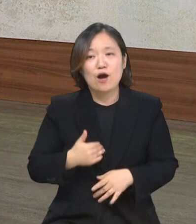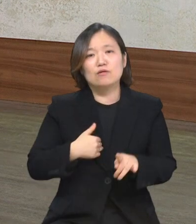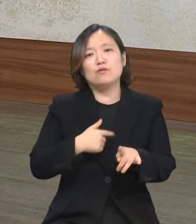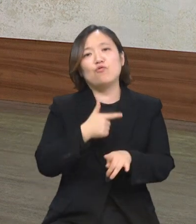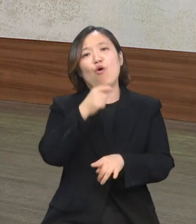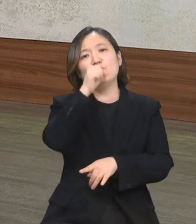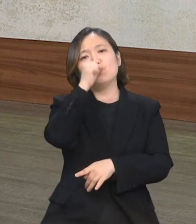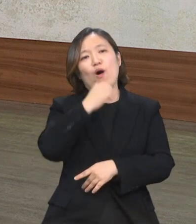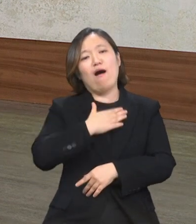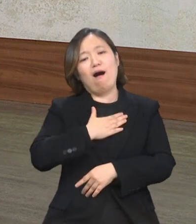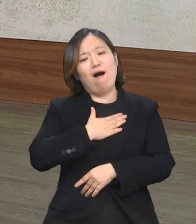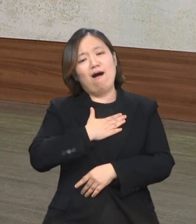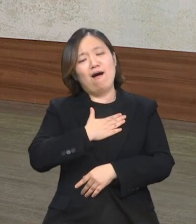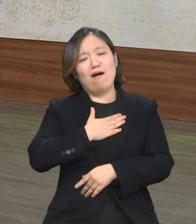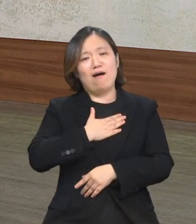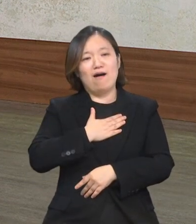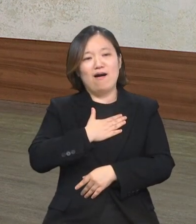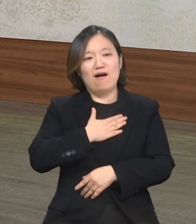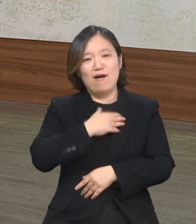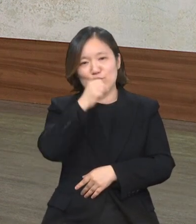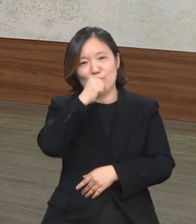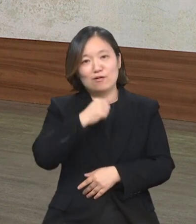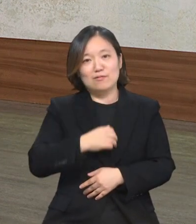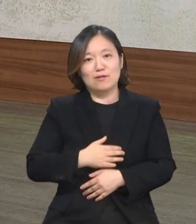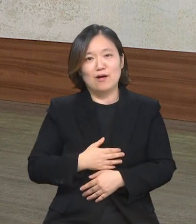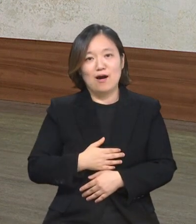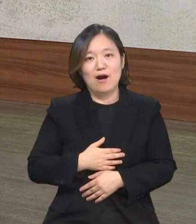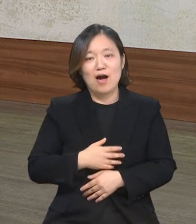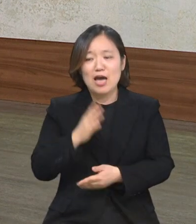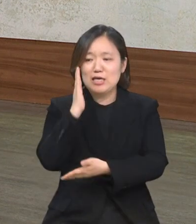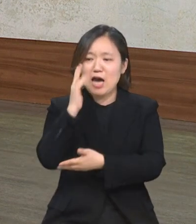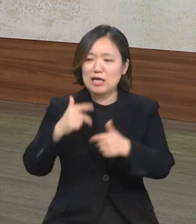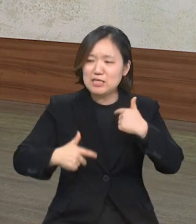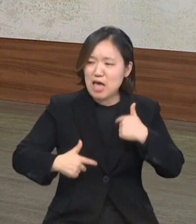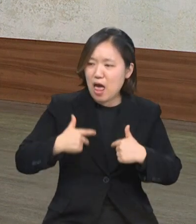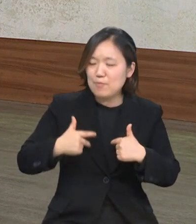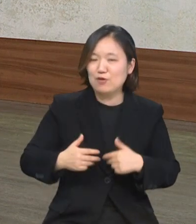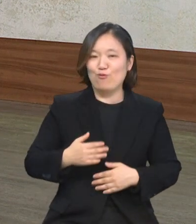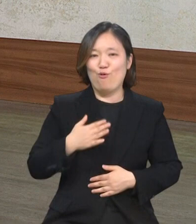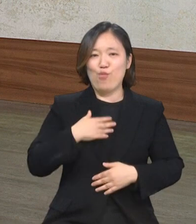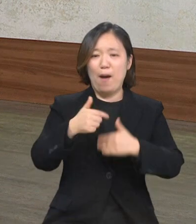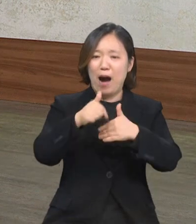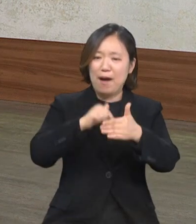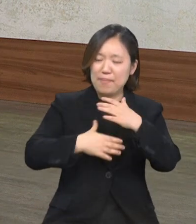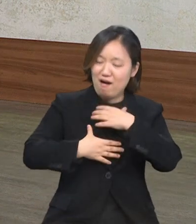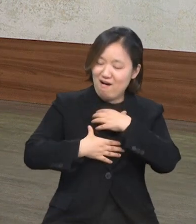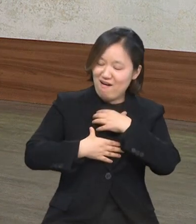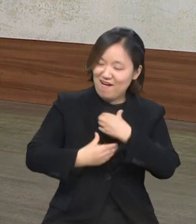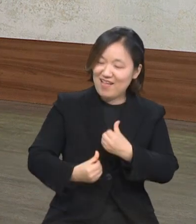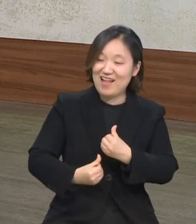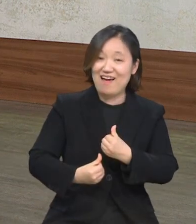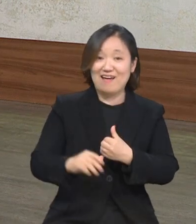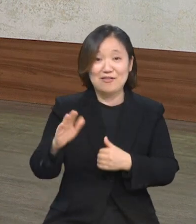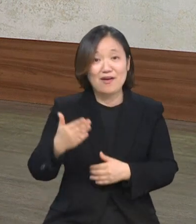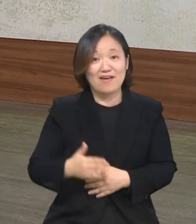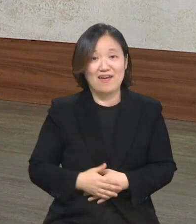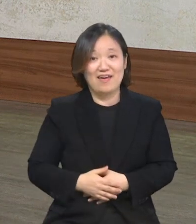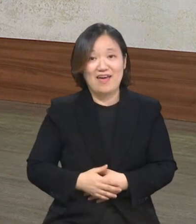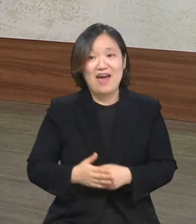좋으셨대요 그 말씀이 아주 재밌고 너무 마음이 편안해져서 그대로